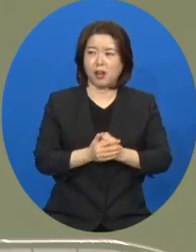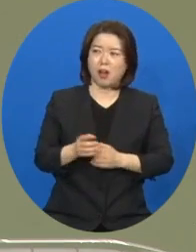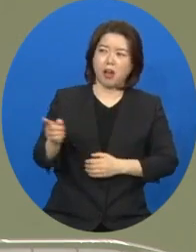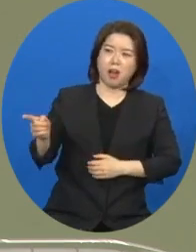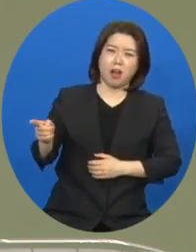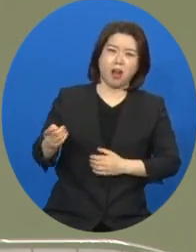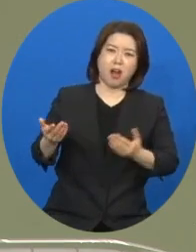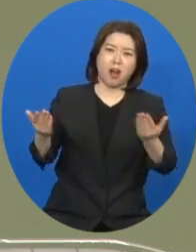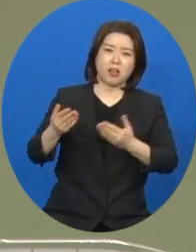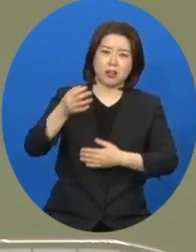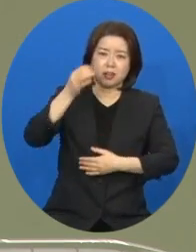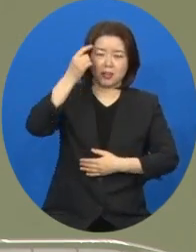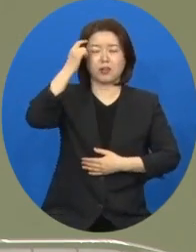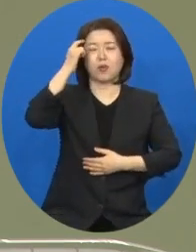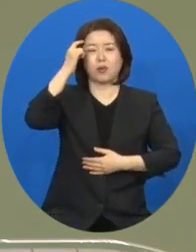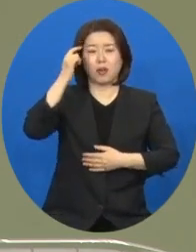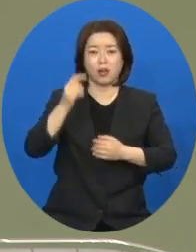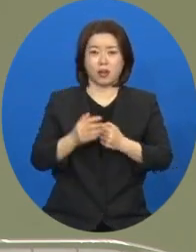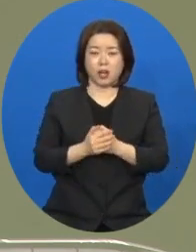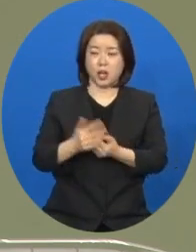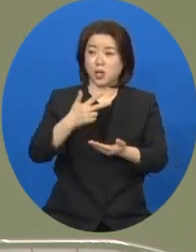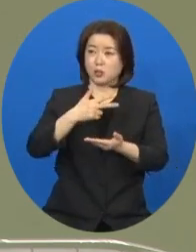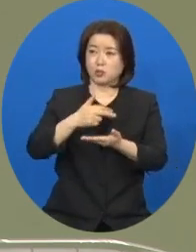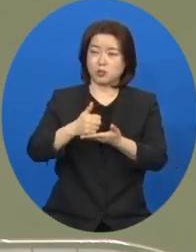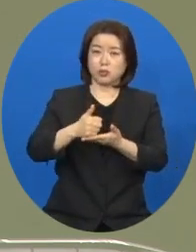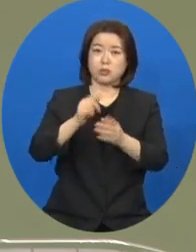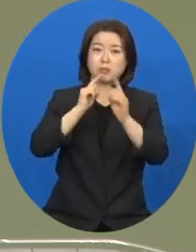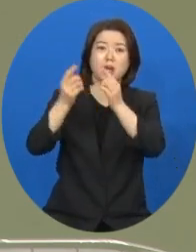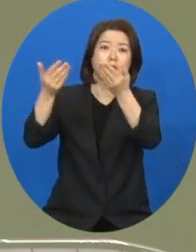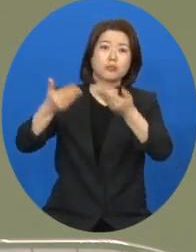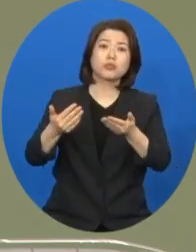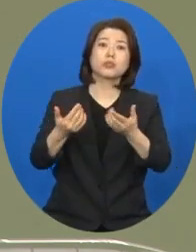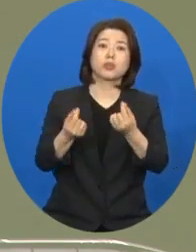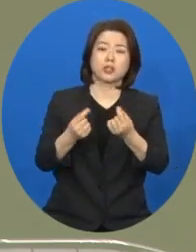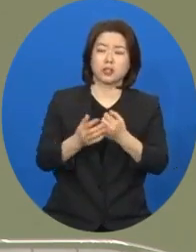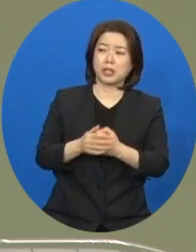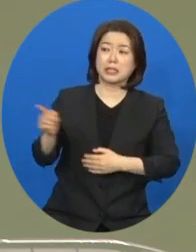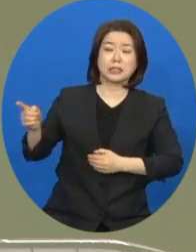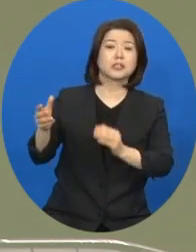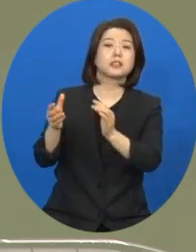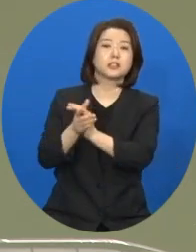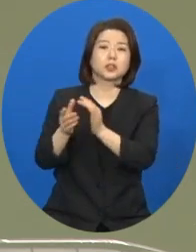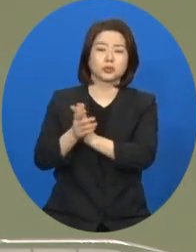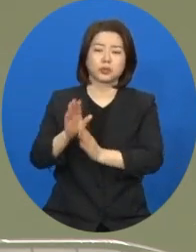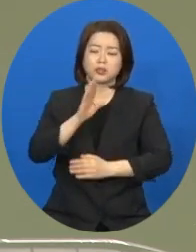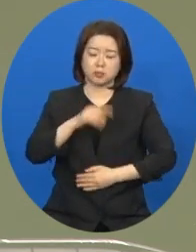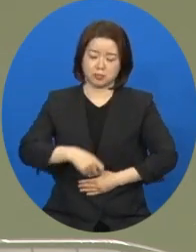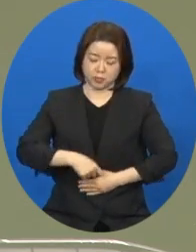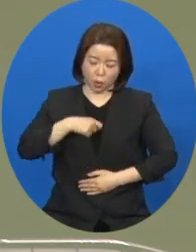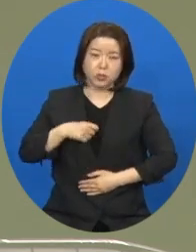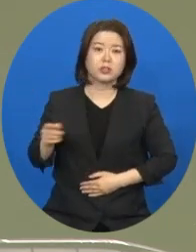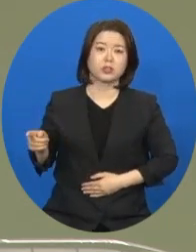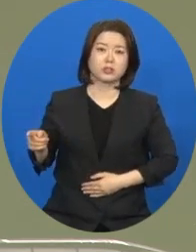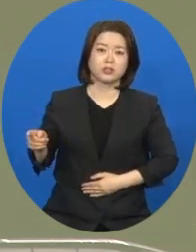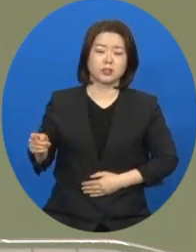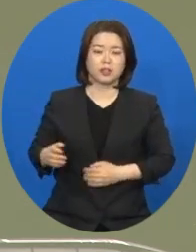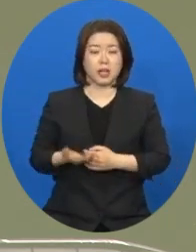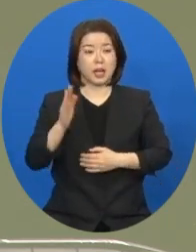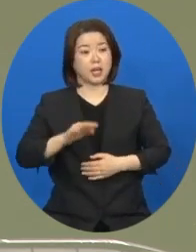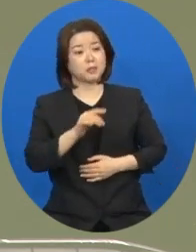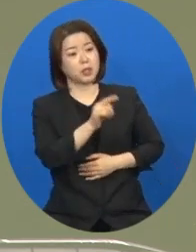나요. 주님께서 그렇게 말씀하시는 것 같더라고. 그 친구는 정직한 친구다. 근데